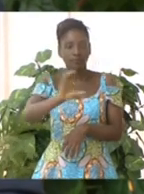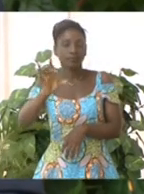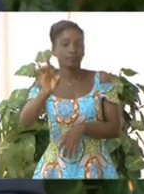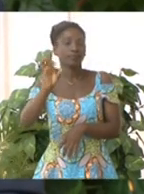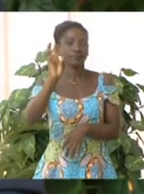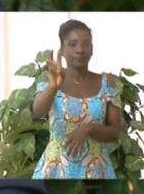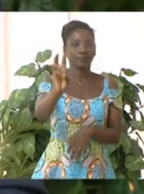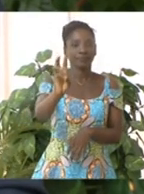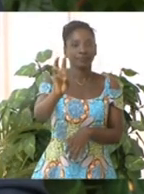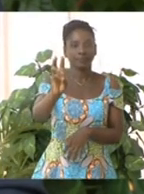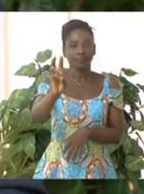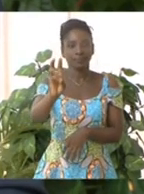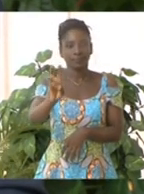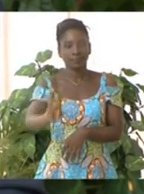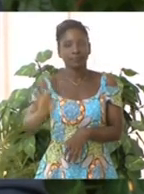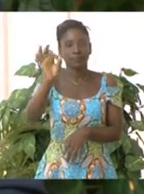186, soit